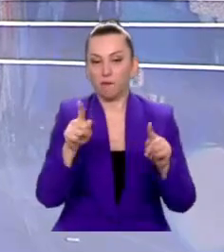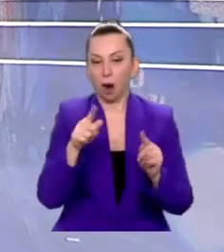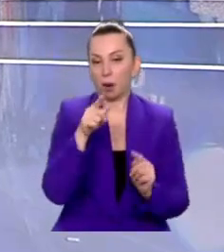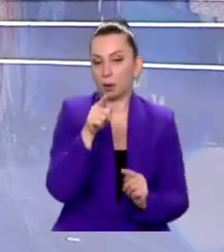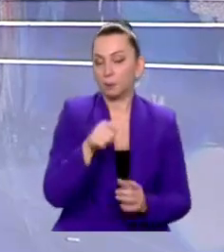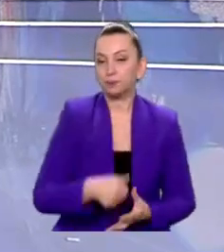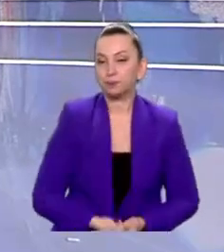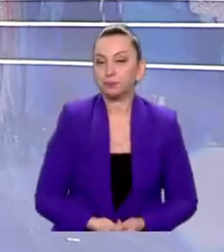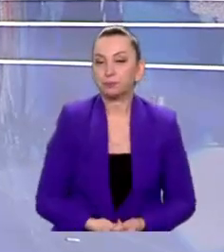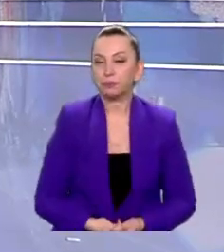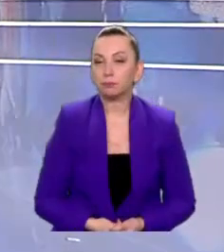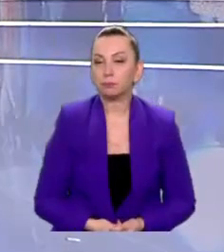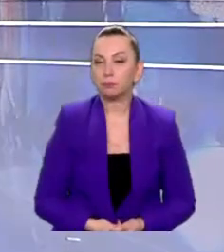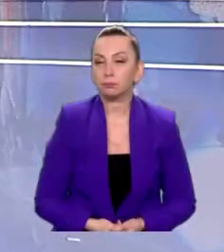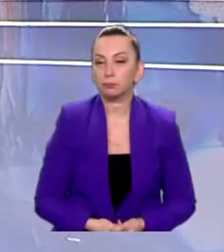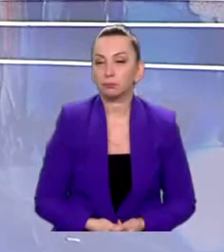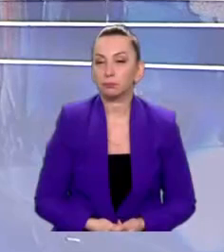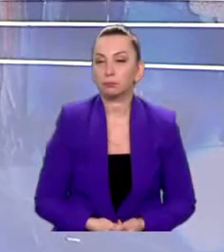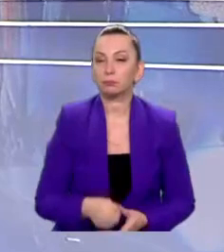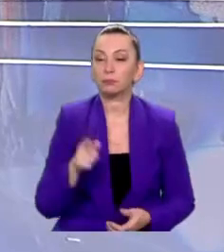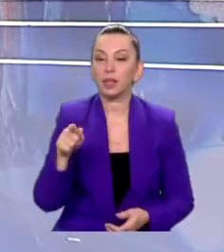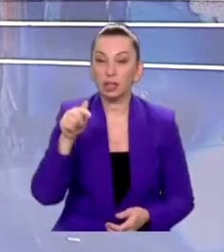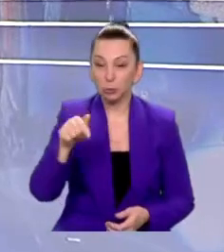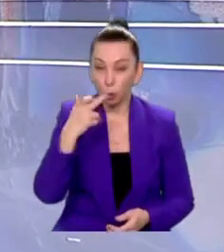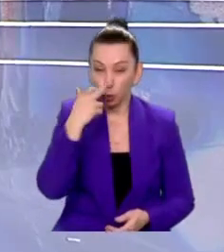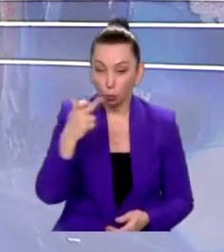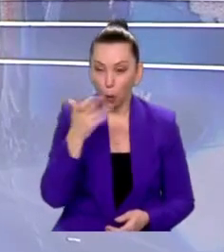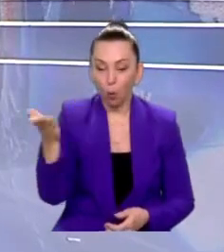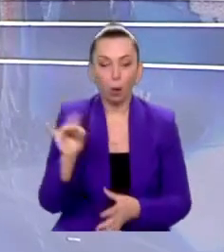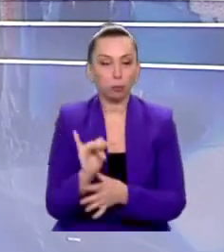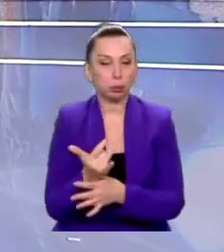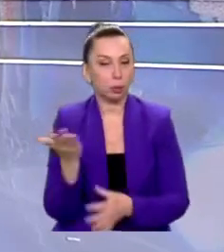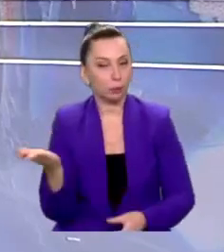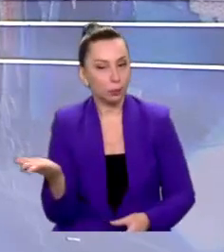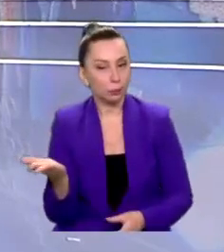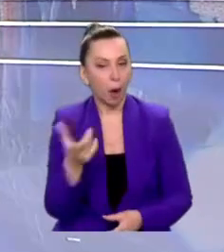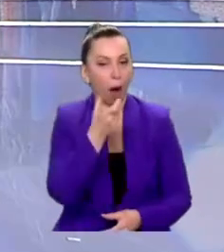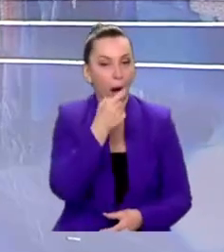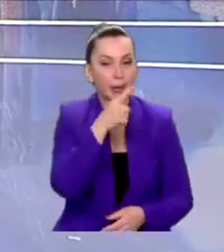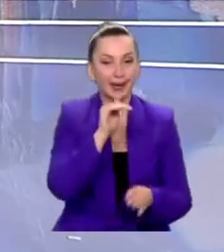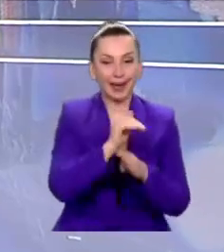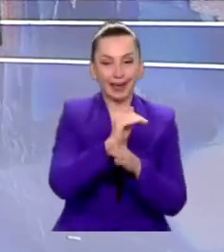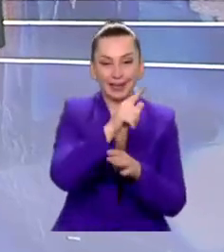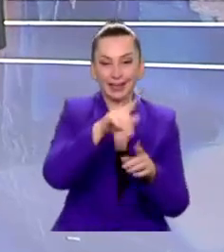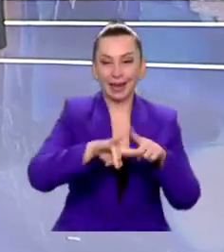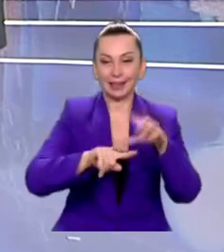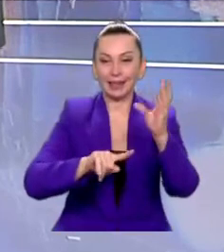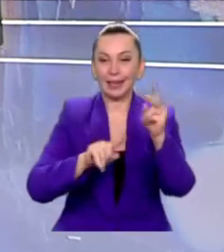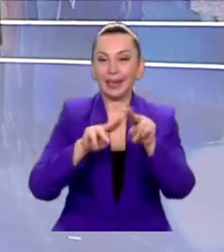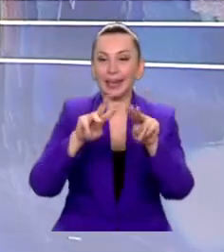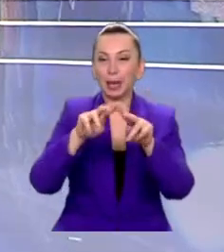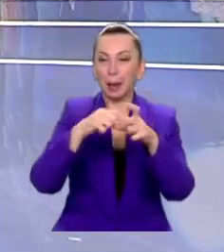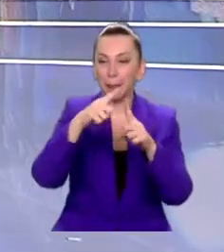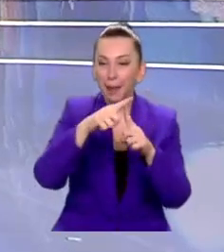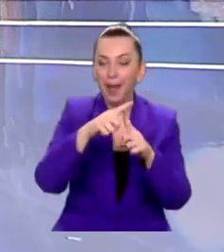iddiaya göre bu kez dolandırıcılar Profesör Ankara'da yaşayan Hikmet Gürbüz tıbbi simülasyon Merkezi